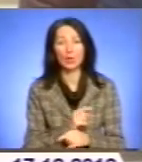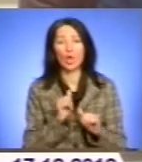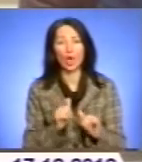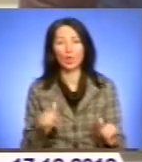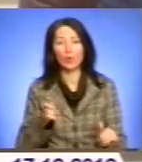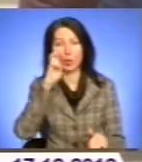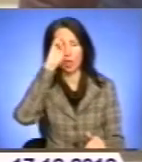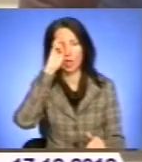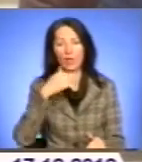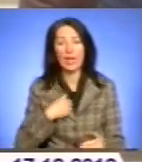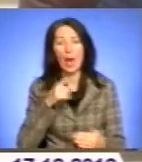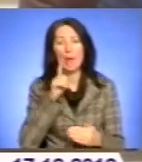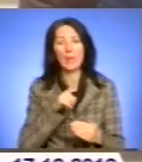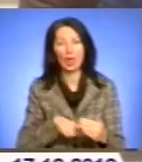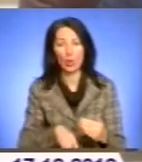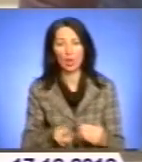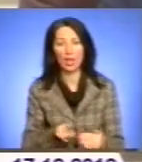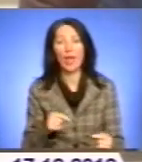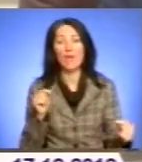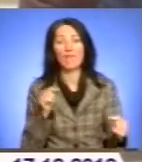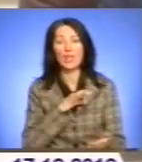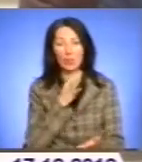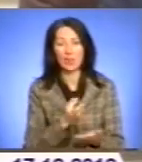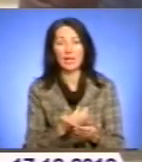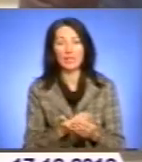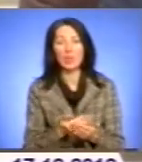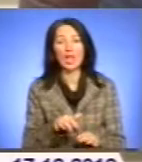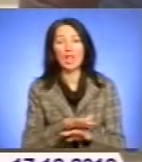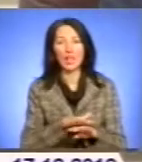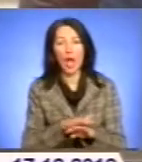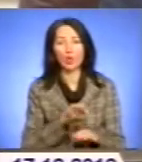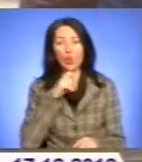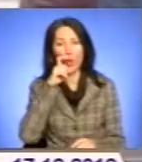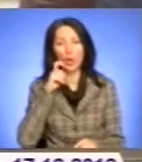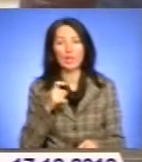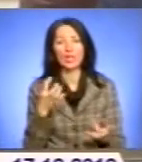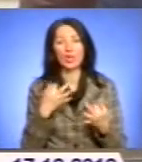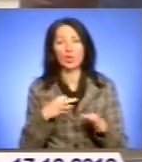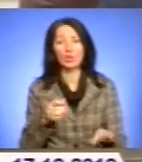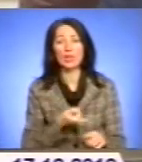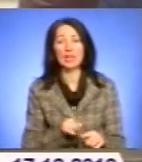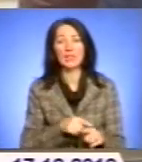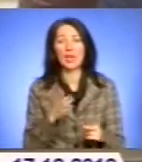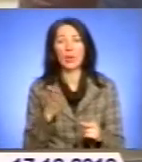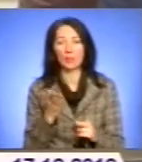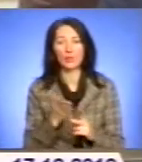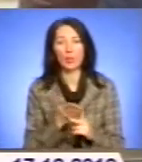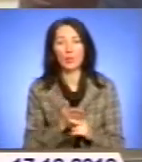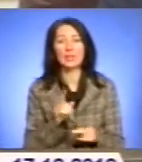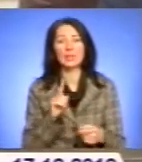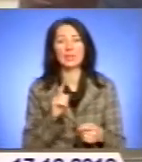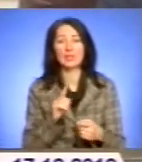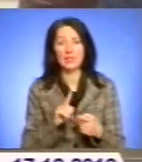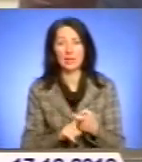держави. Я переконаний, відповідальність перед народом України дозволить цей компроміс закріпити і продовжити